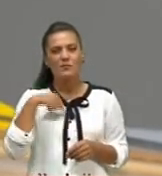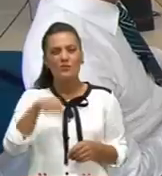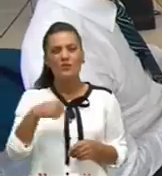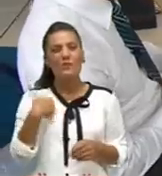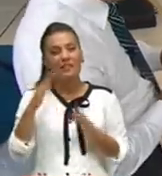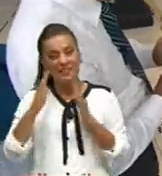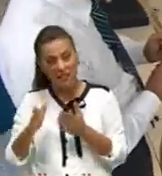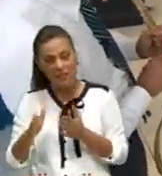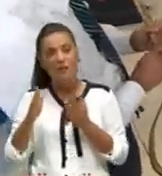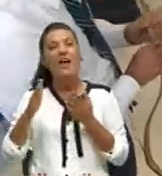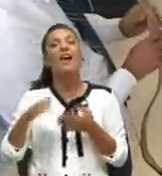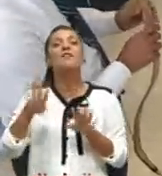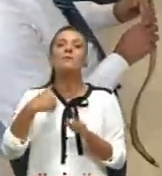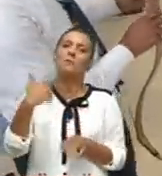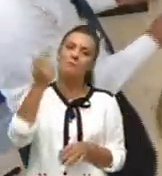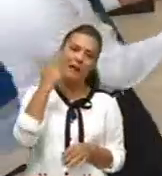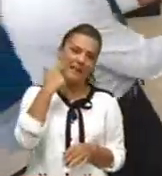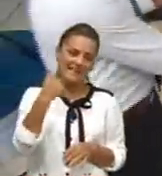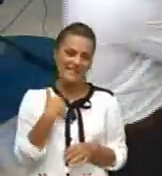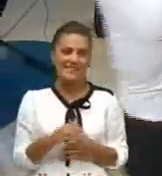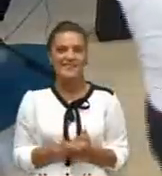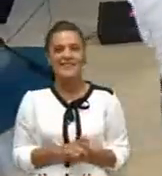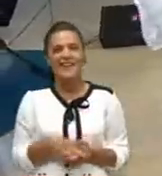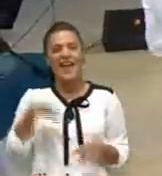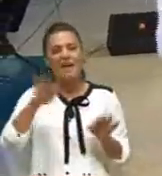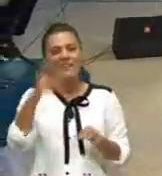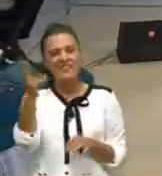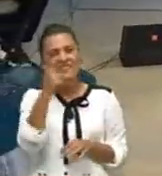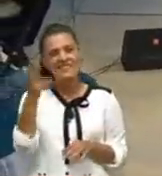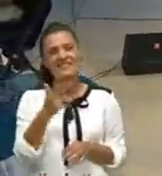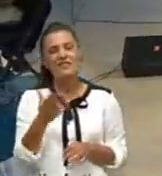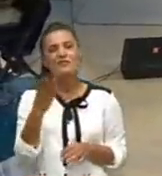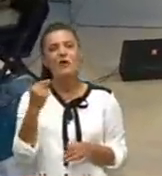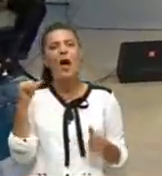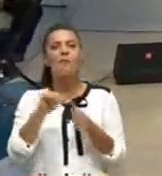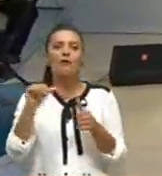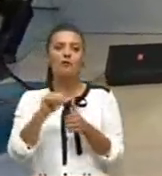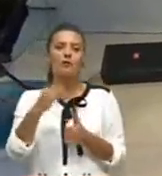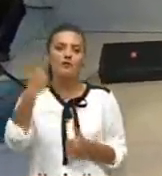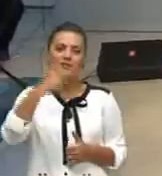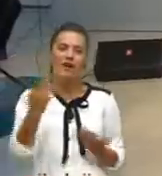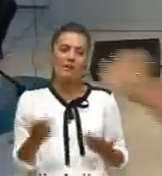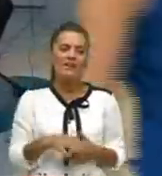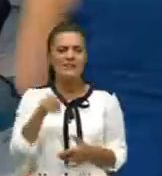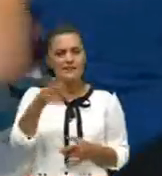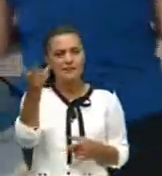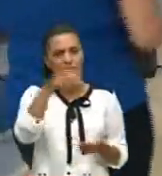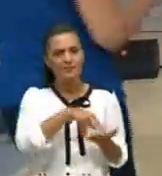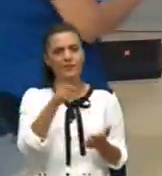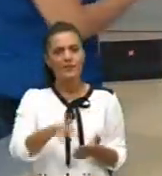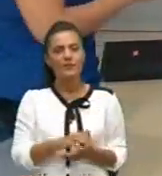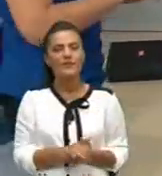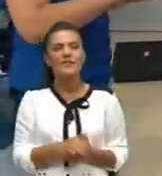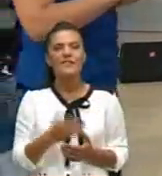devam ettirirler mi, ettirmezler mi bakarız. Çok, hemen biraz, hızlıca. Tamam. Bir çok tane amatör siz, olacak siz, ama. Siz şöyle alalım. Sayın